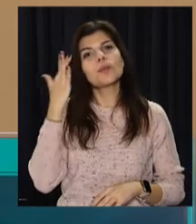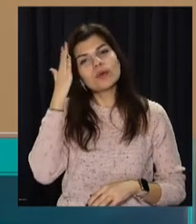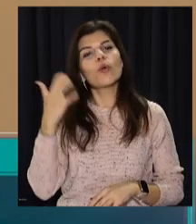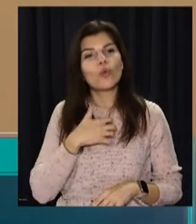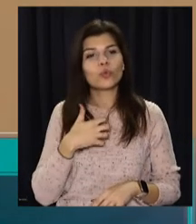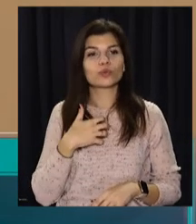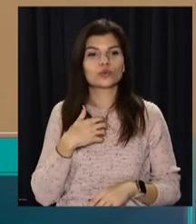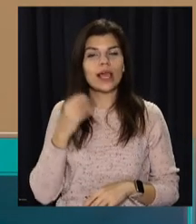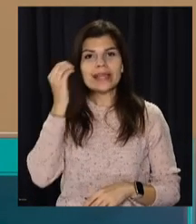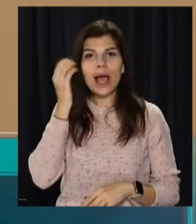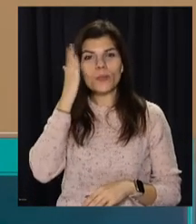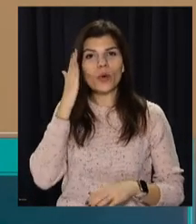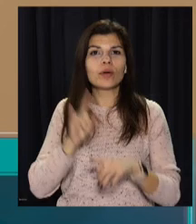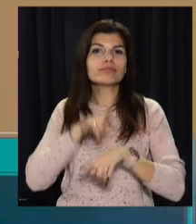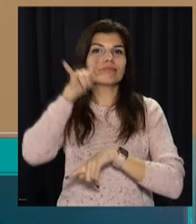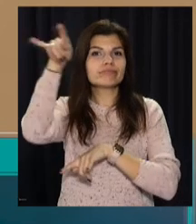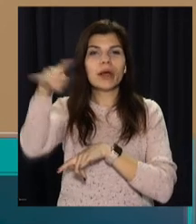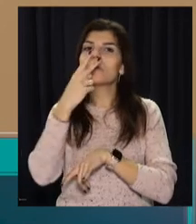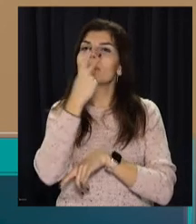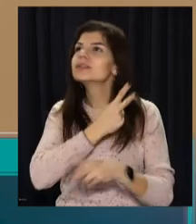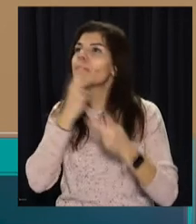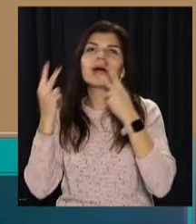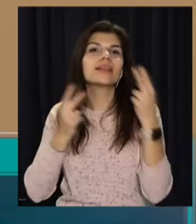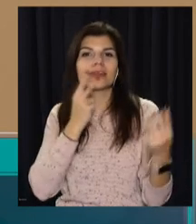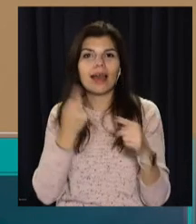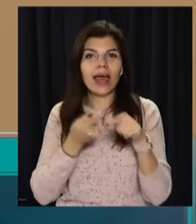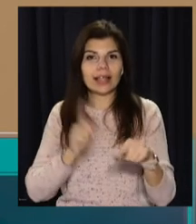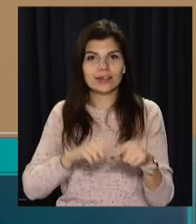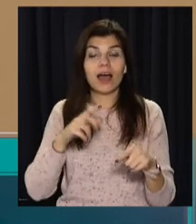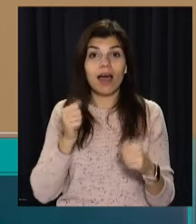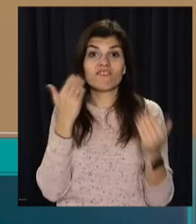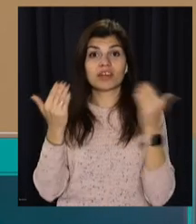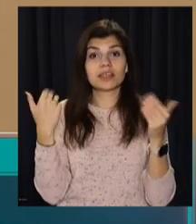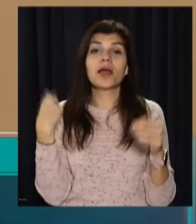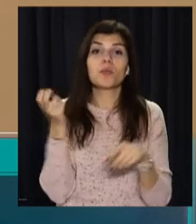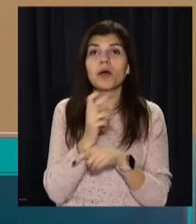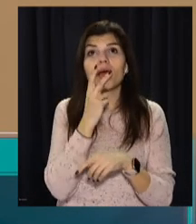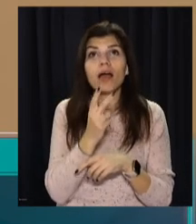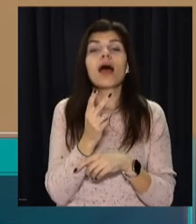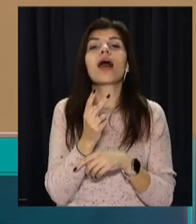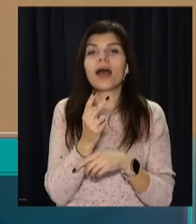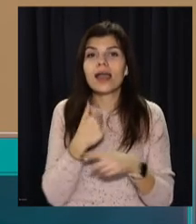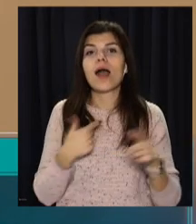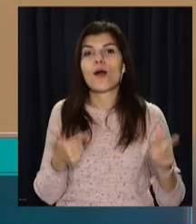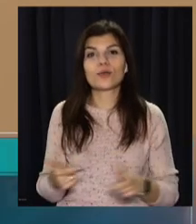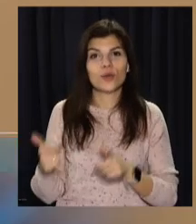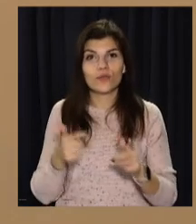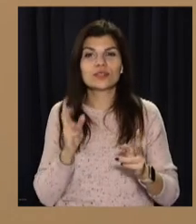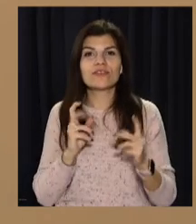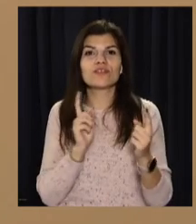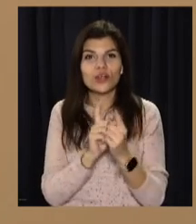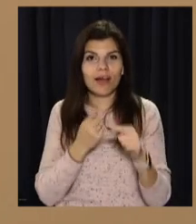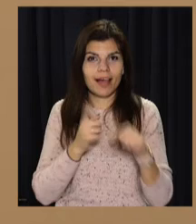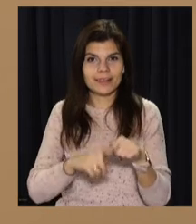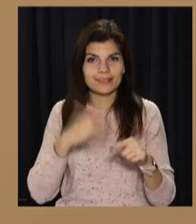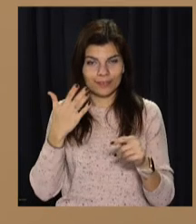в Японію, посмотреть страну. А прийдя на цю виставку, я как бы уже готовлюсь к встрече с этой